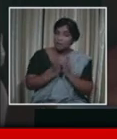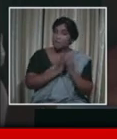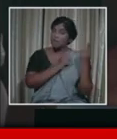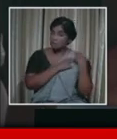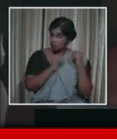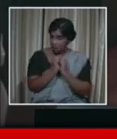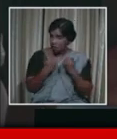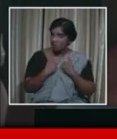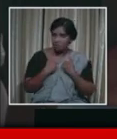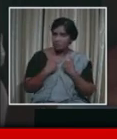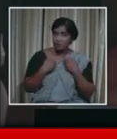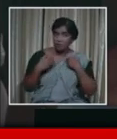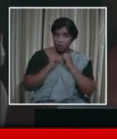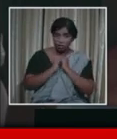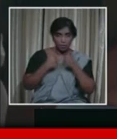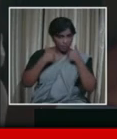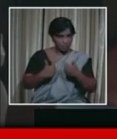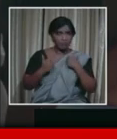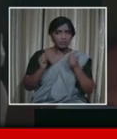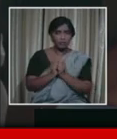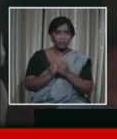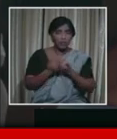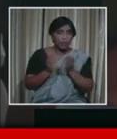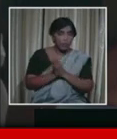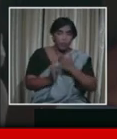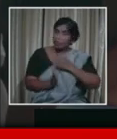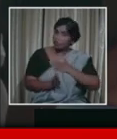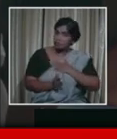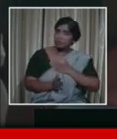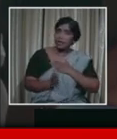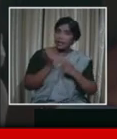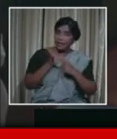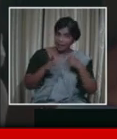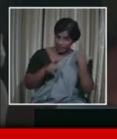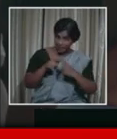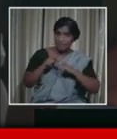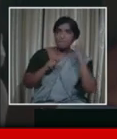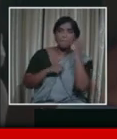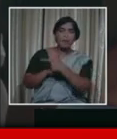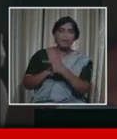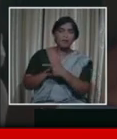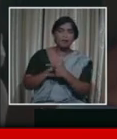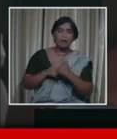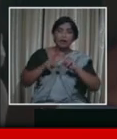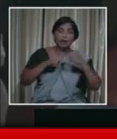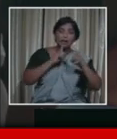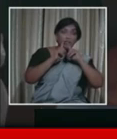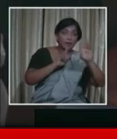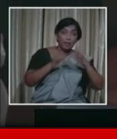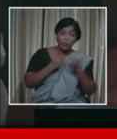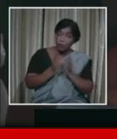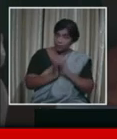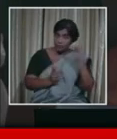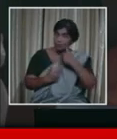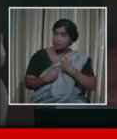කරනවද තමන්ගේ රස්සාව ඉෂ්ට කරනවද තමන් තමන්ගේ ටැක්ස් ටික ගෙවනවද අනිත් අයට කියන්න ඉස්සෙල්ලා